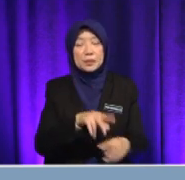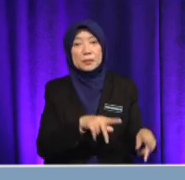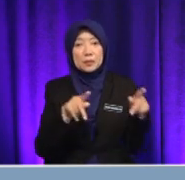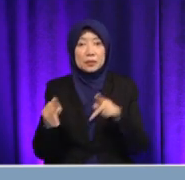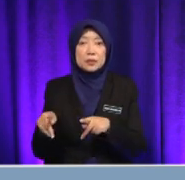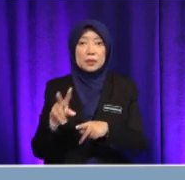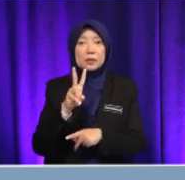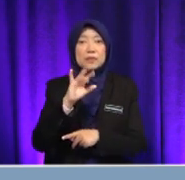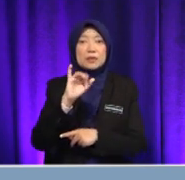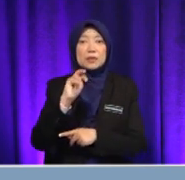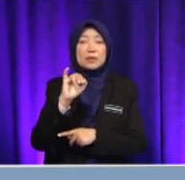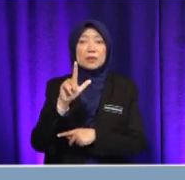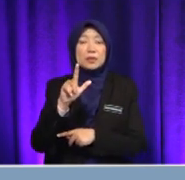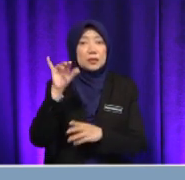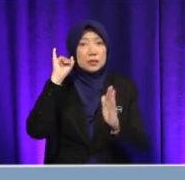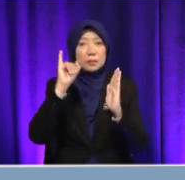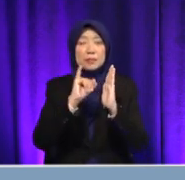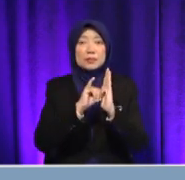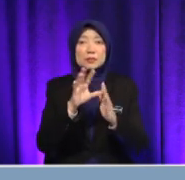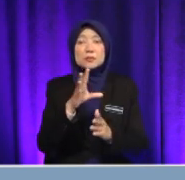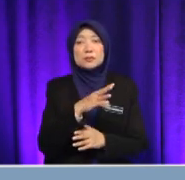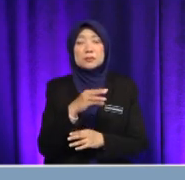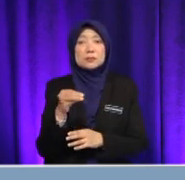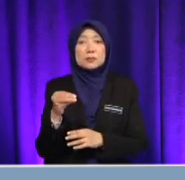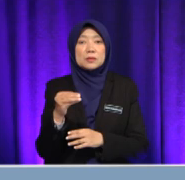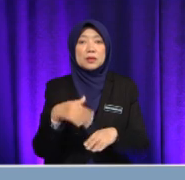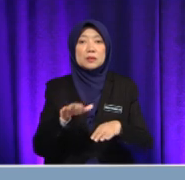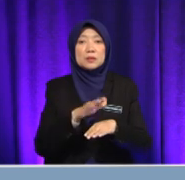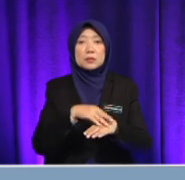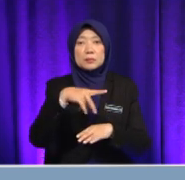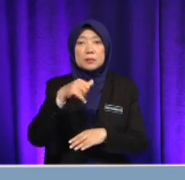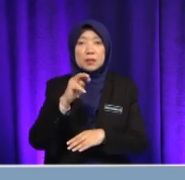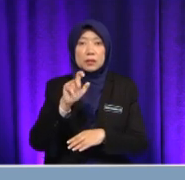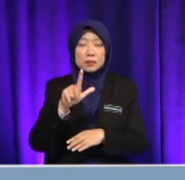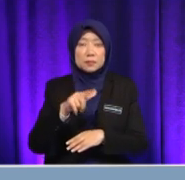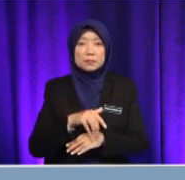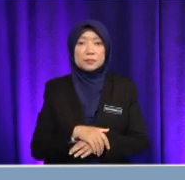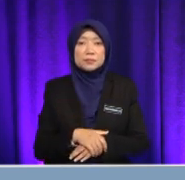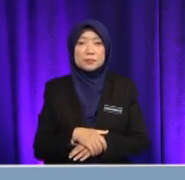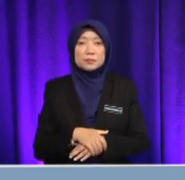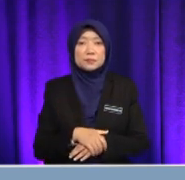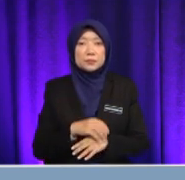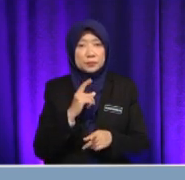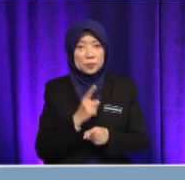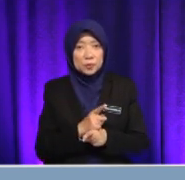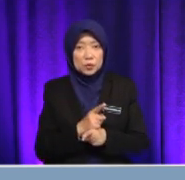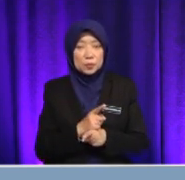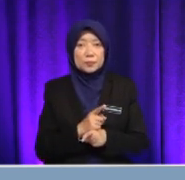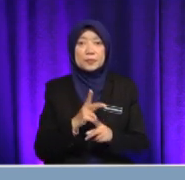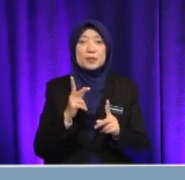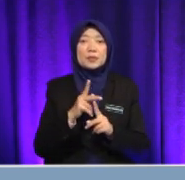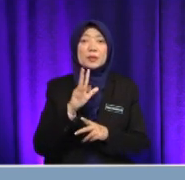an image dan penghurufan ke atas Oke betul oke yang